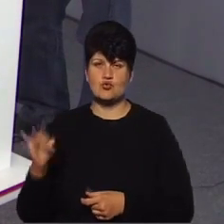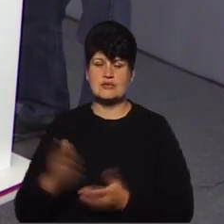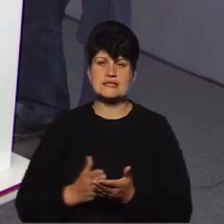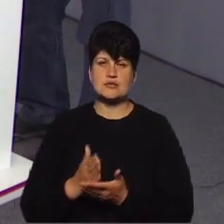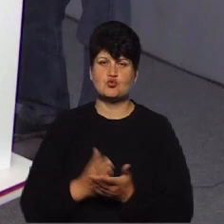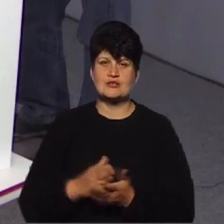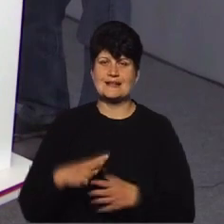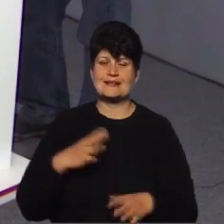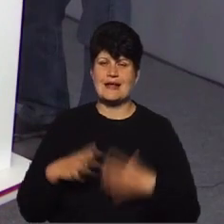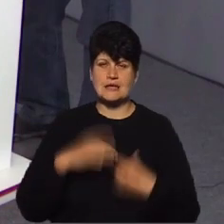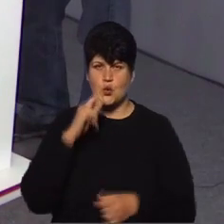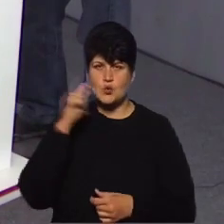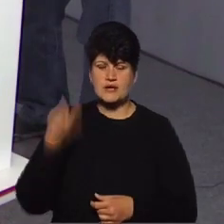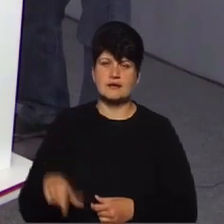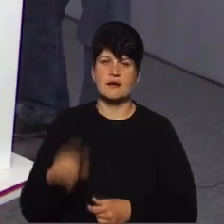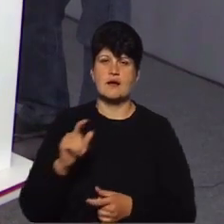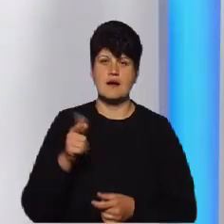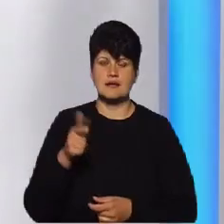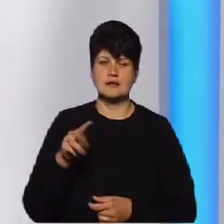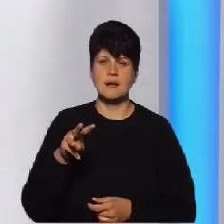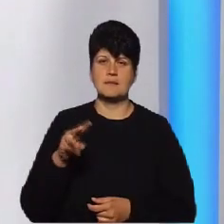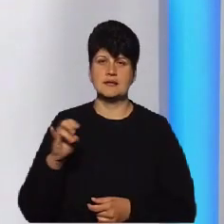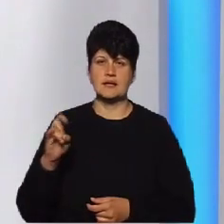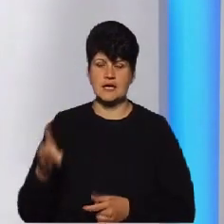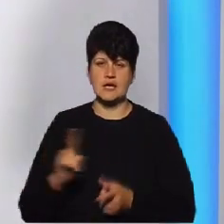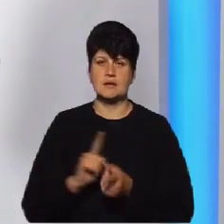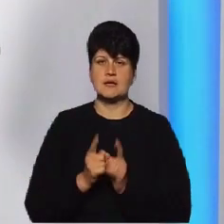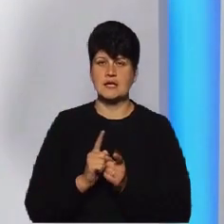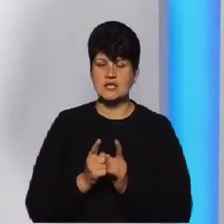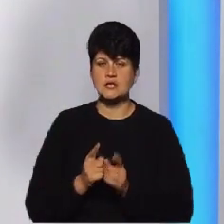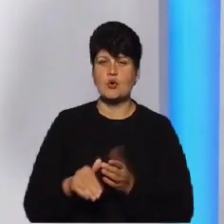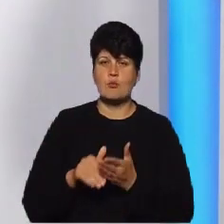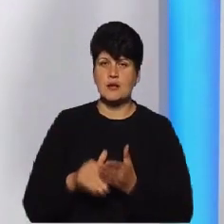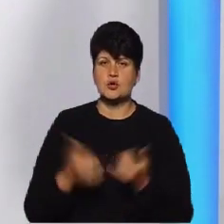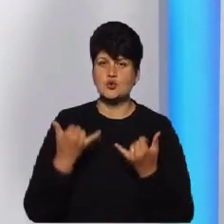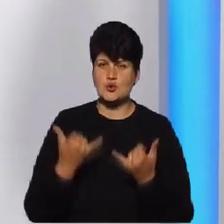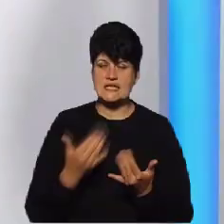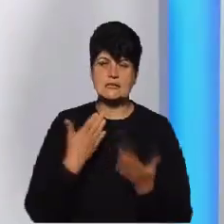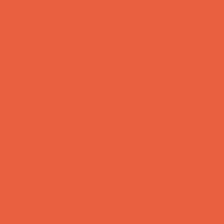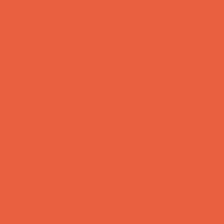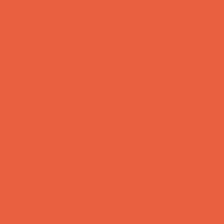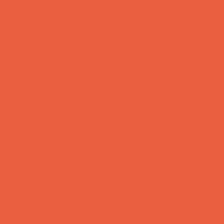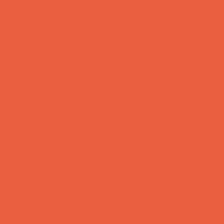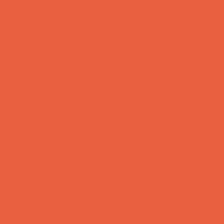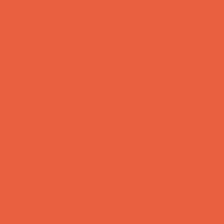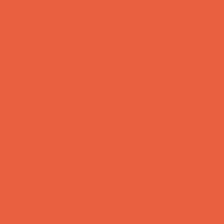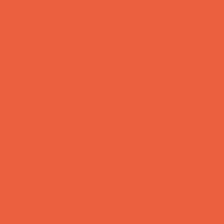також Галина Мних, сурдоперекладачка, нам допомагала сьогодні спілкуватися. І вам дякую за те, що долучилися до розмови.